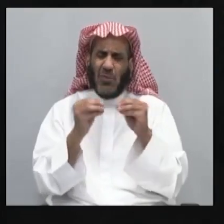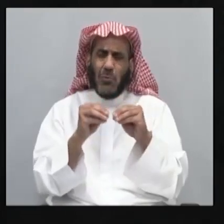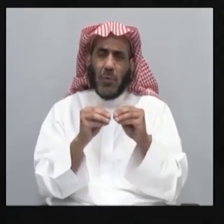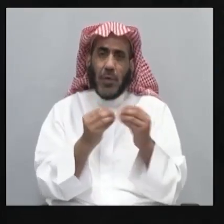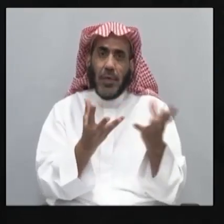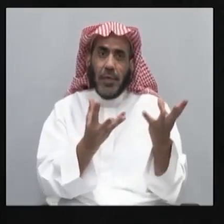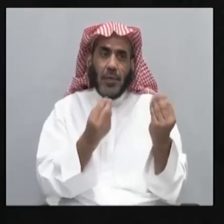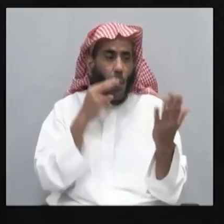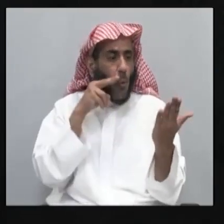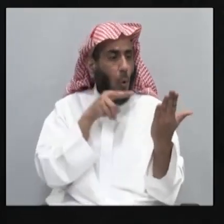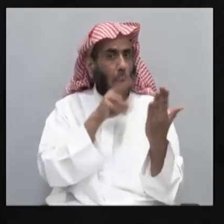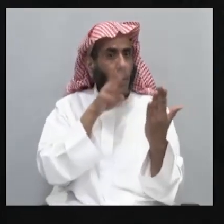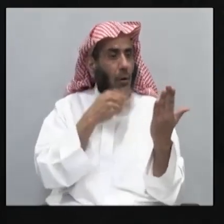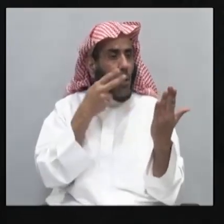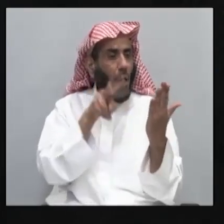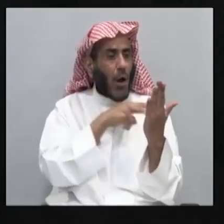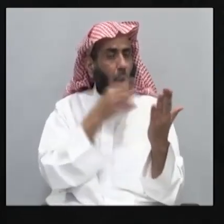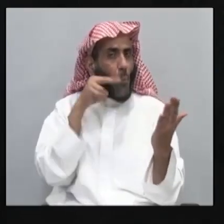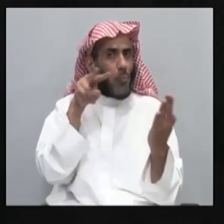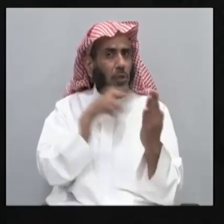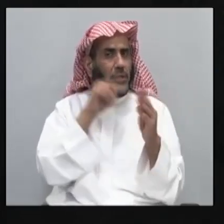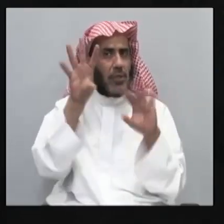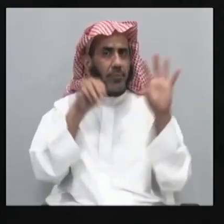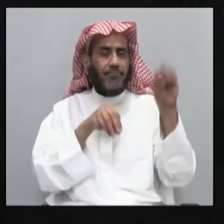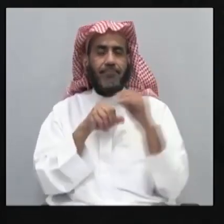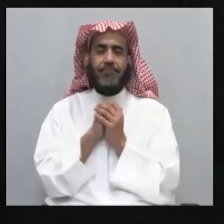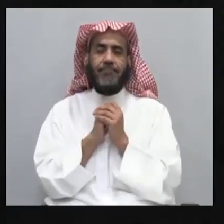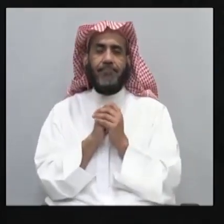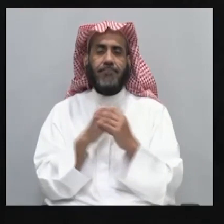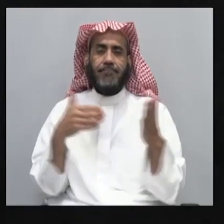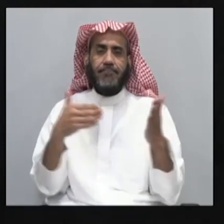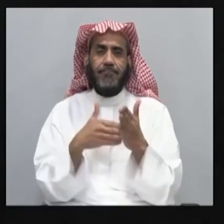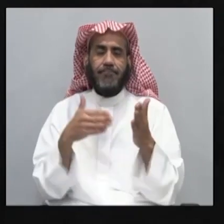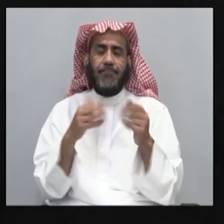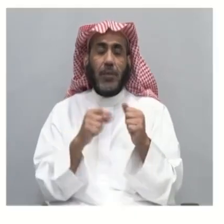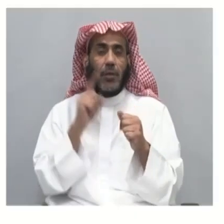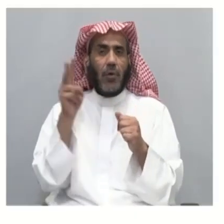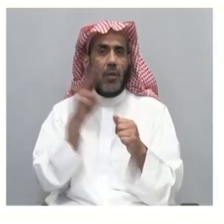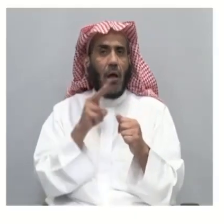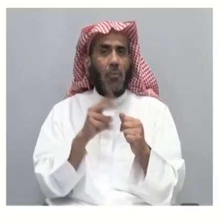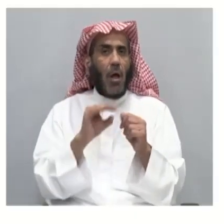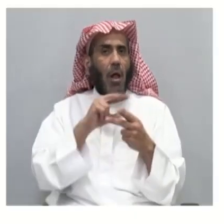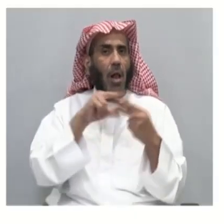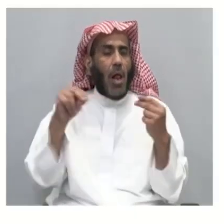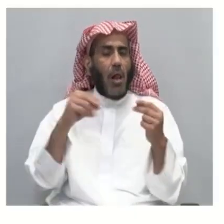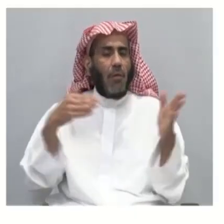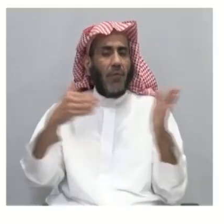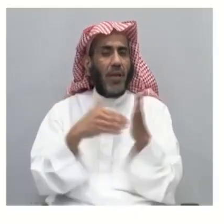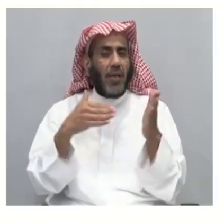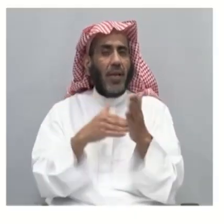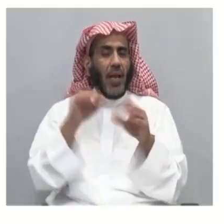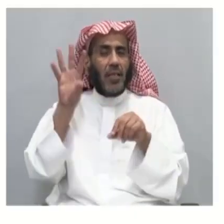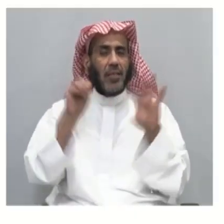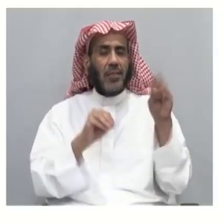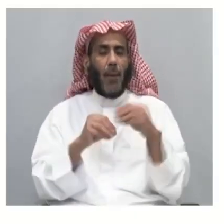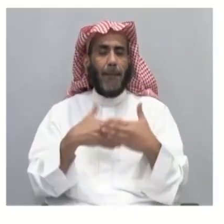يجذب القارئ او المشاهد لهذه القصه حتى تعرف انه الحل دائما يكون في نهايه هذه